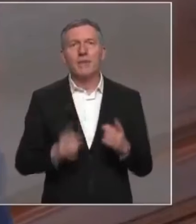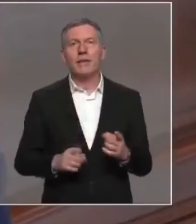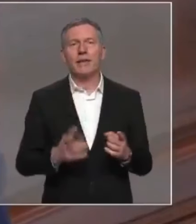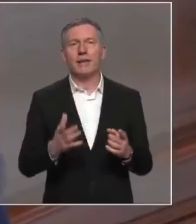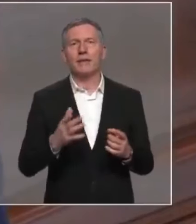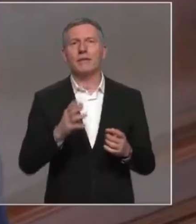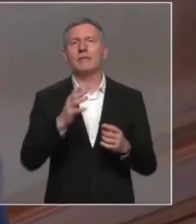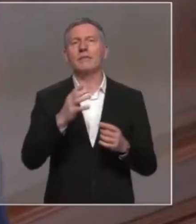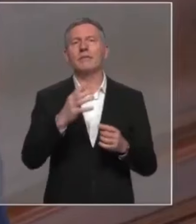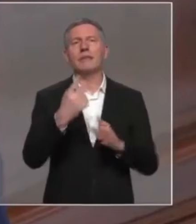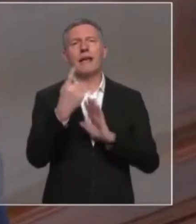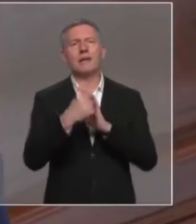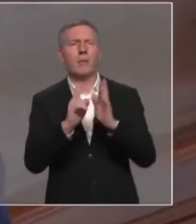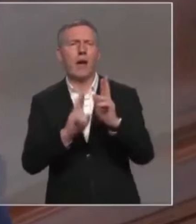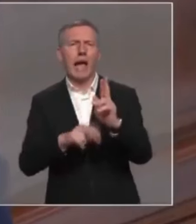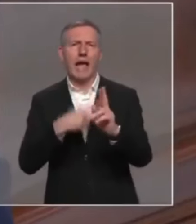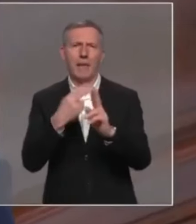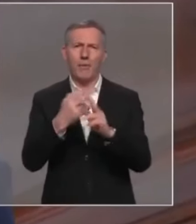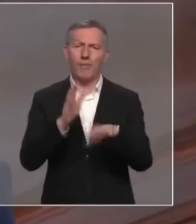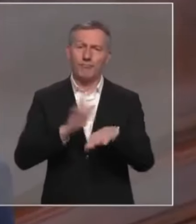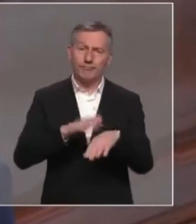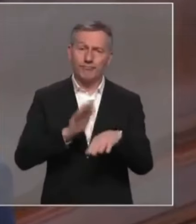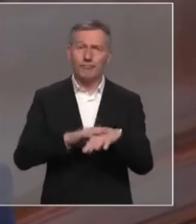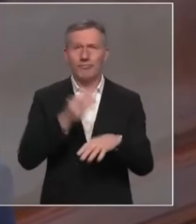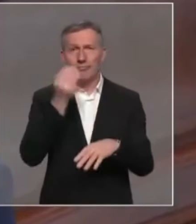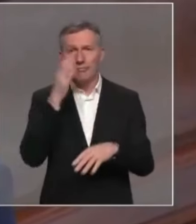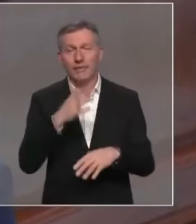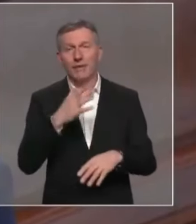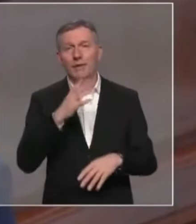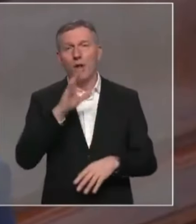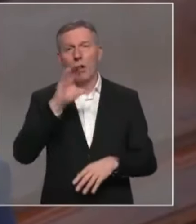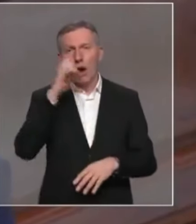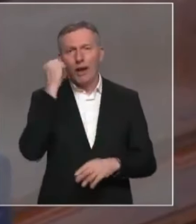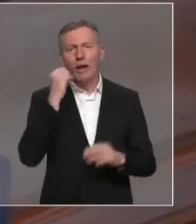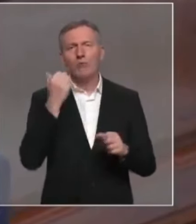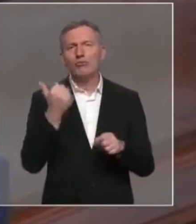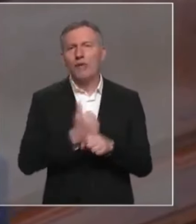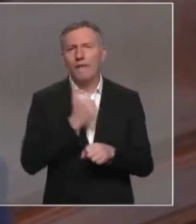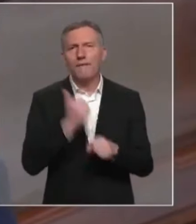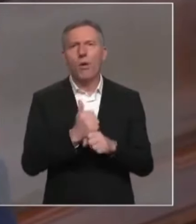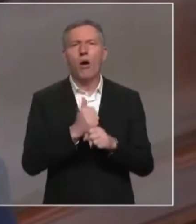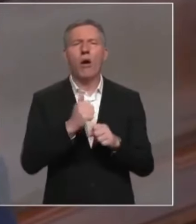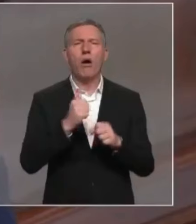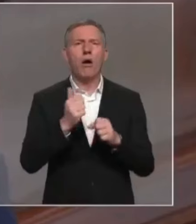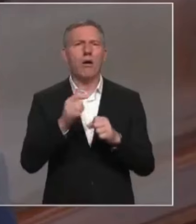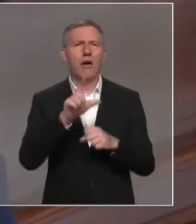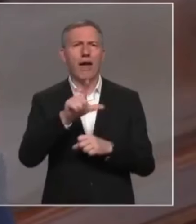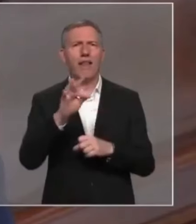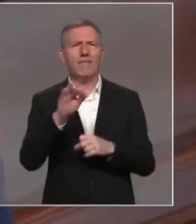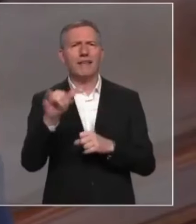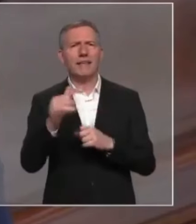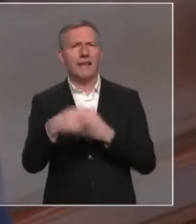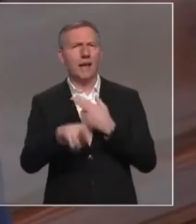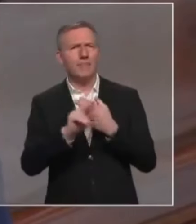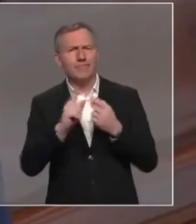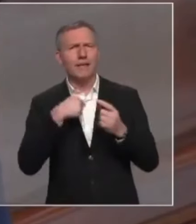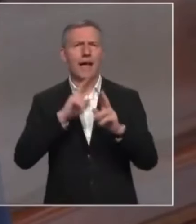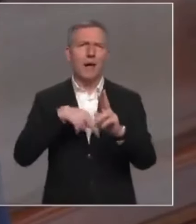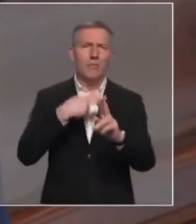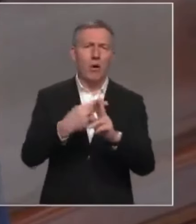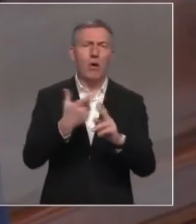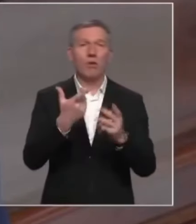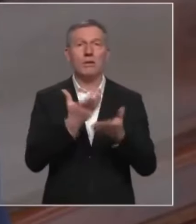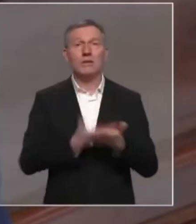avant de répondre à votre question, je veux rappeler, et je déplore et je regrette qu'il faille le faire à chaque fois en réponse aux questions de la France insoumise, que la situation dramatique